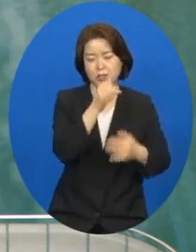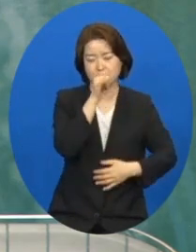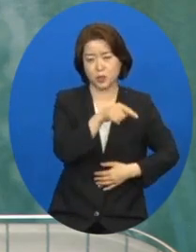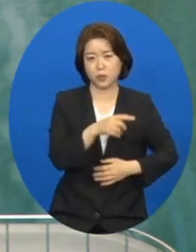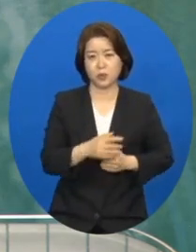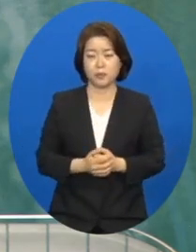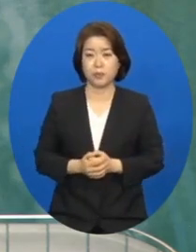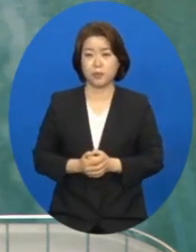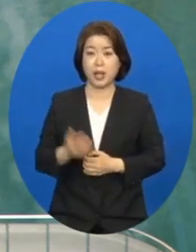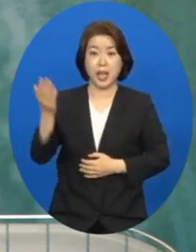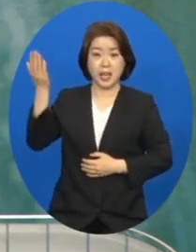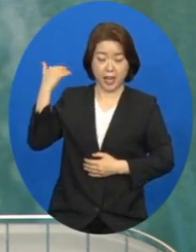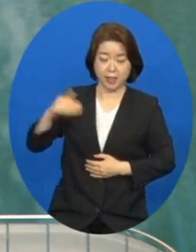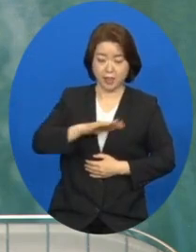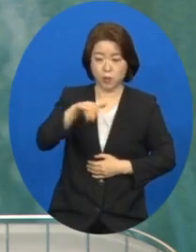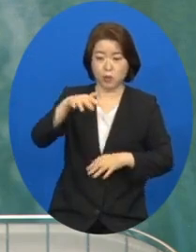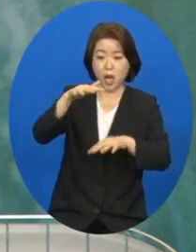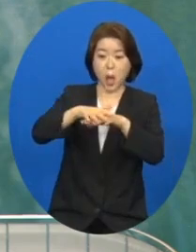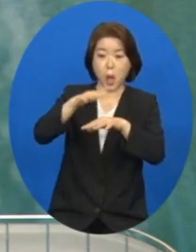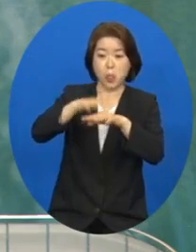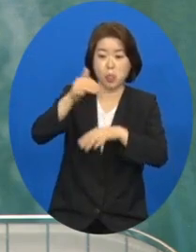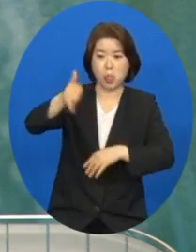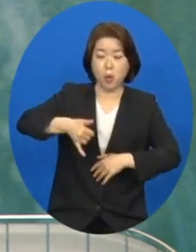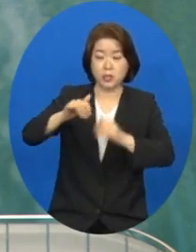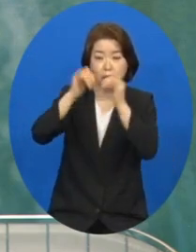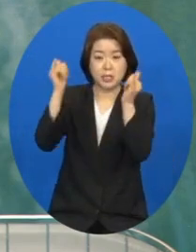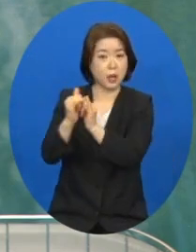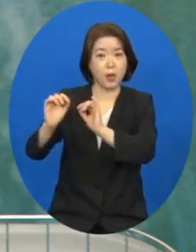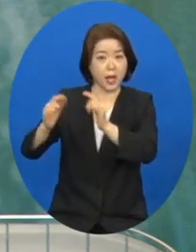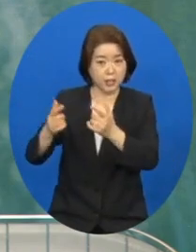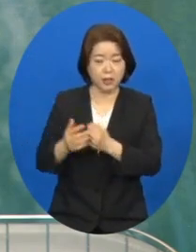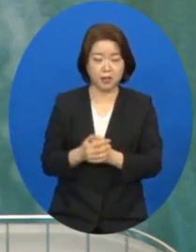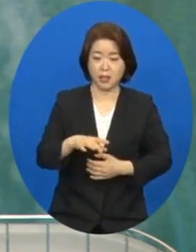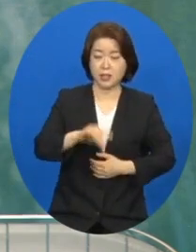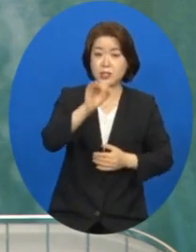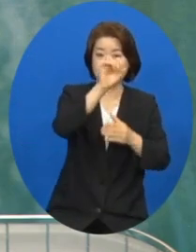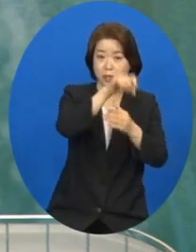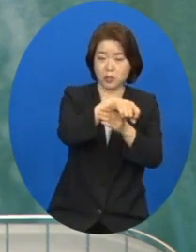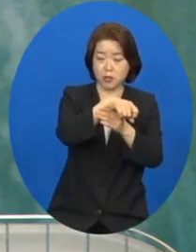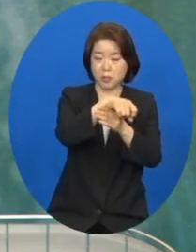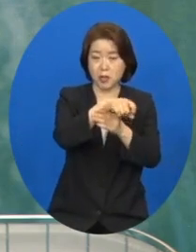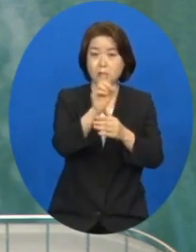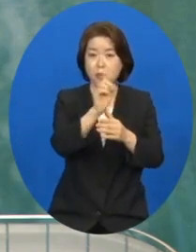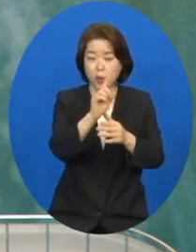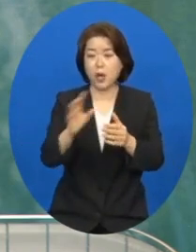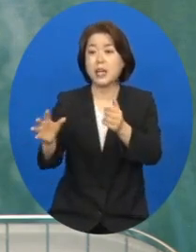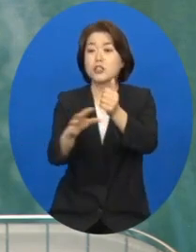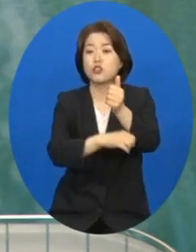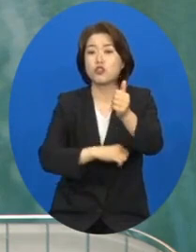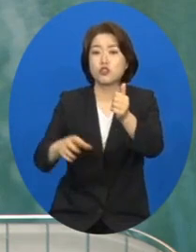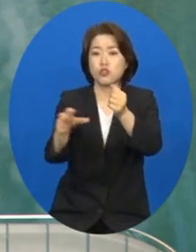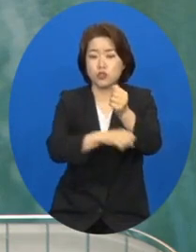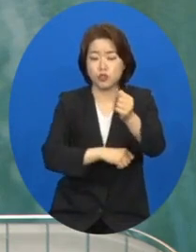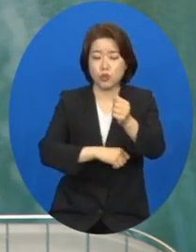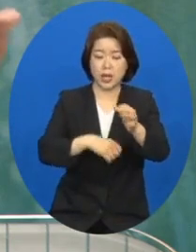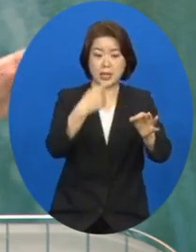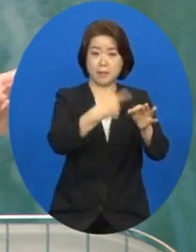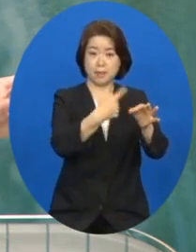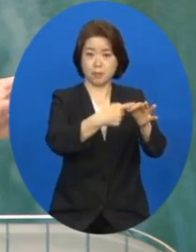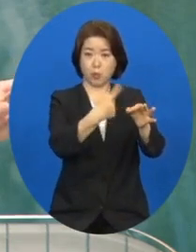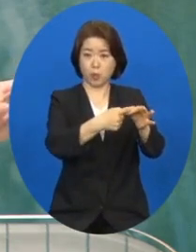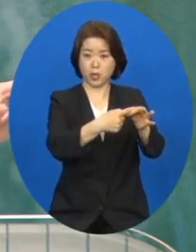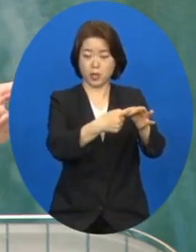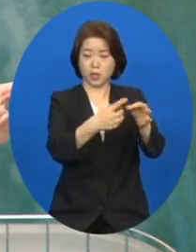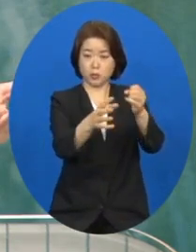짓는 농경시대가 아닌데 첫 열매가 추수하는 이런 보리 추수가 우리와